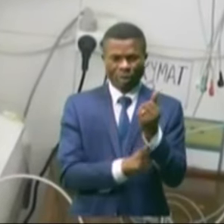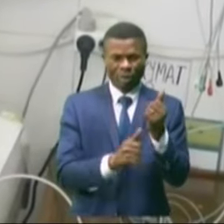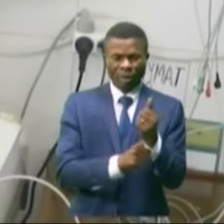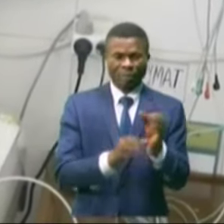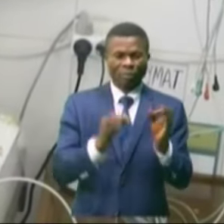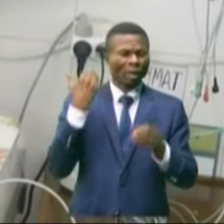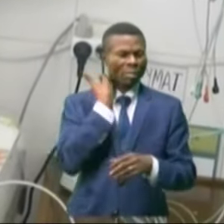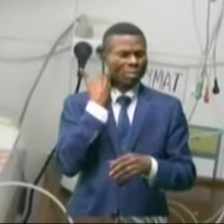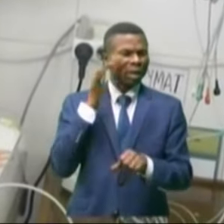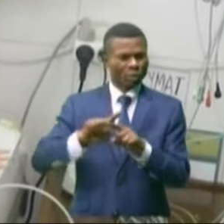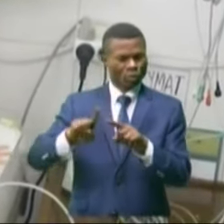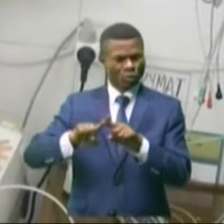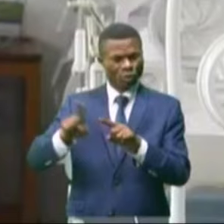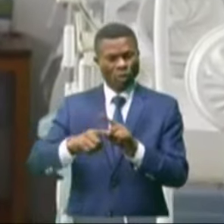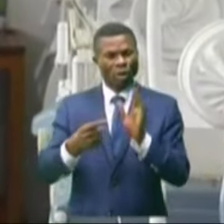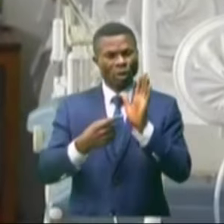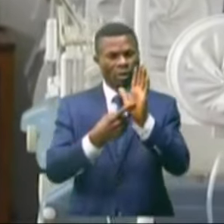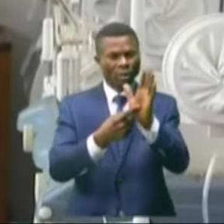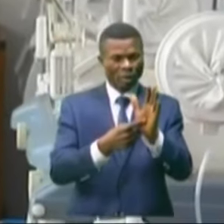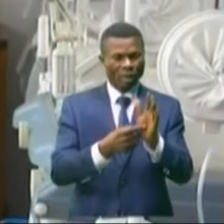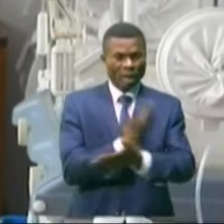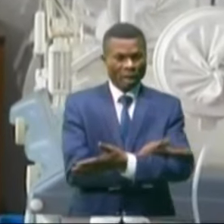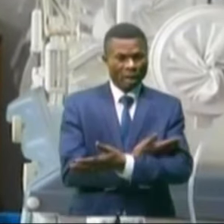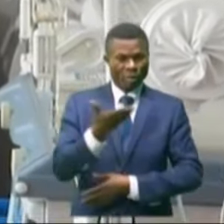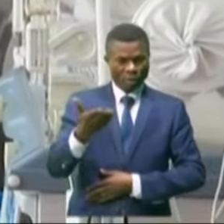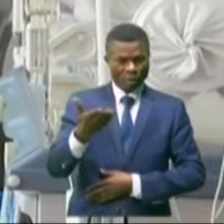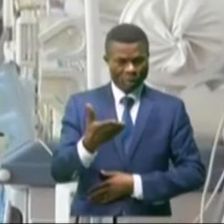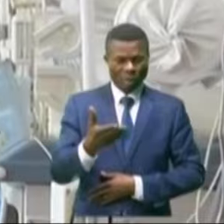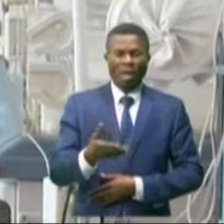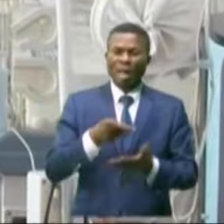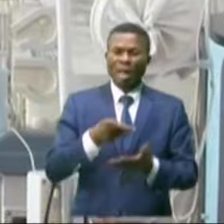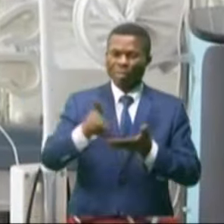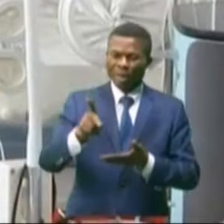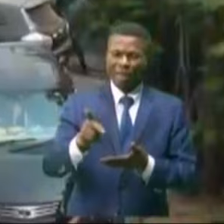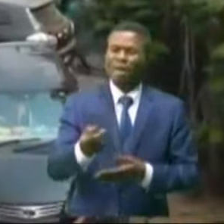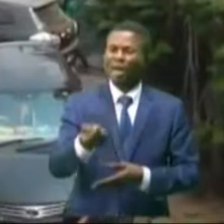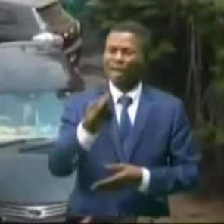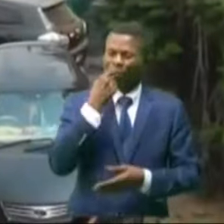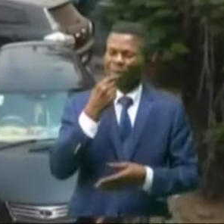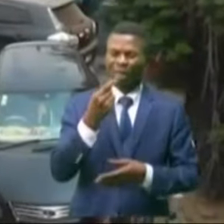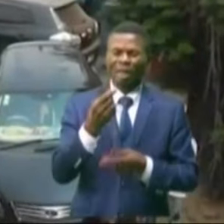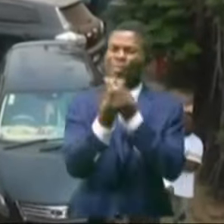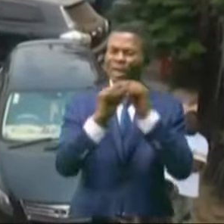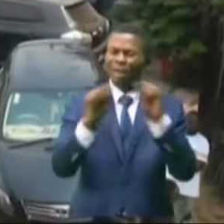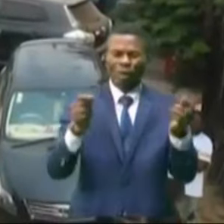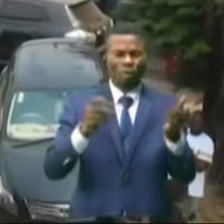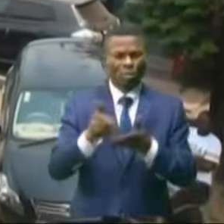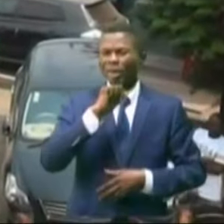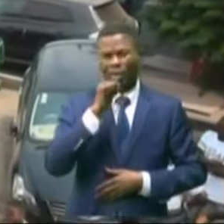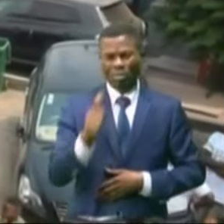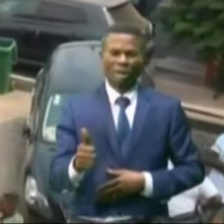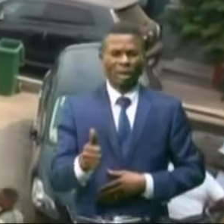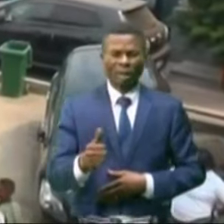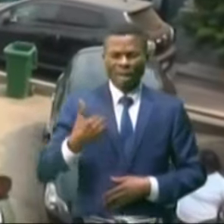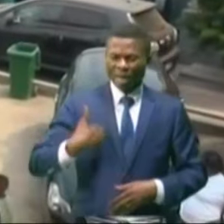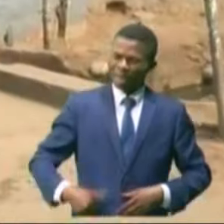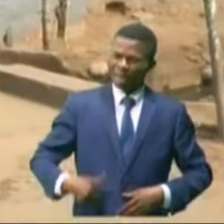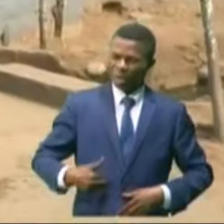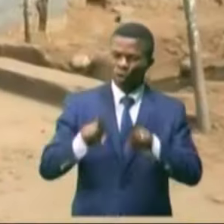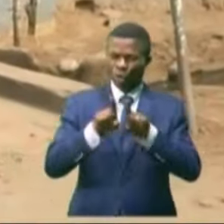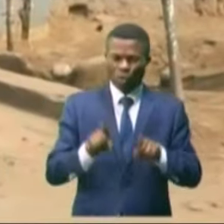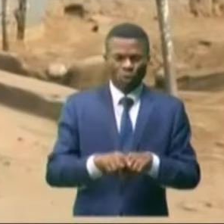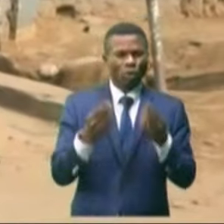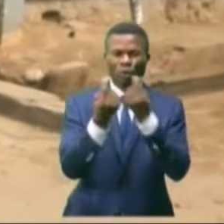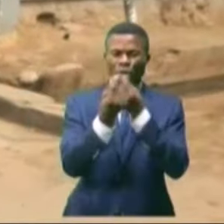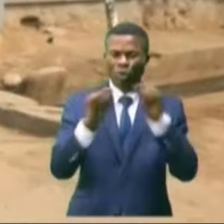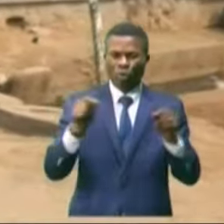maladies qui présentent le nouveau-né sont prises en charge, y compris les opérations chirurgicales. Ensuite, le cortège